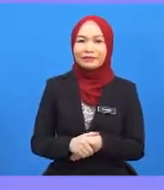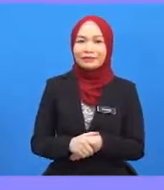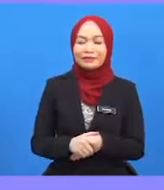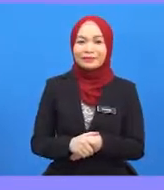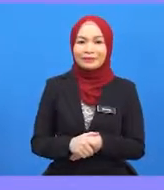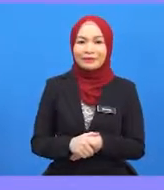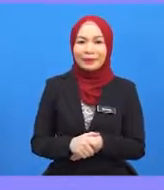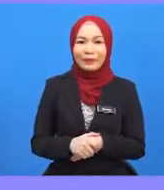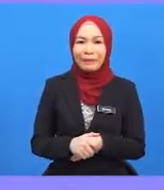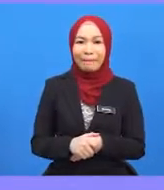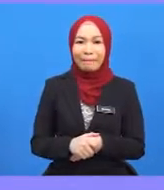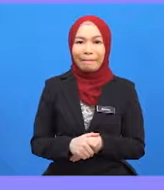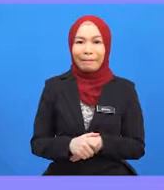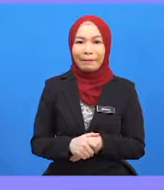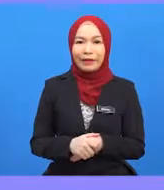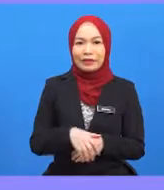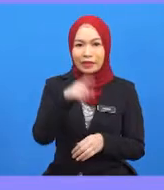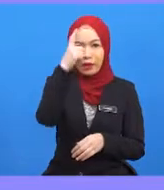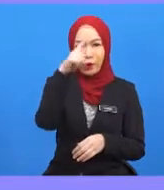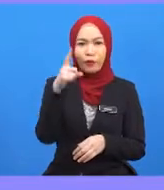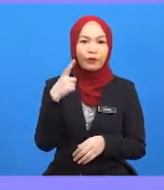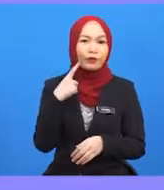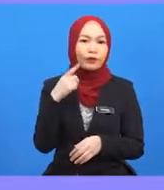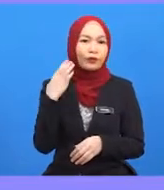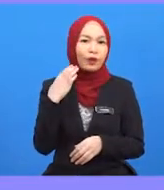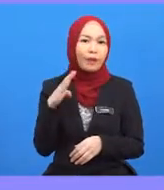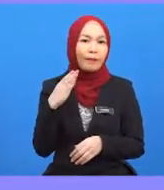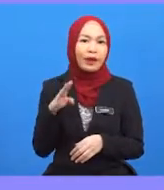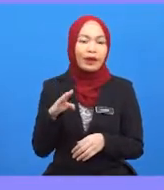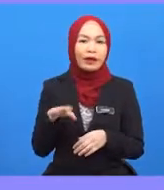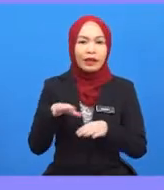lebah, kita sapukan dengan serbuk penaik.